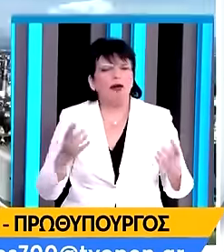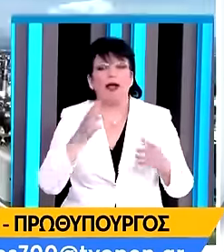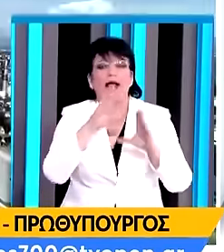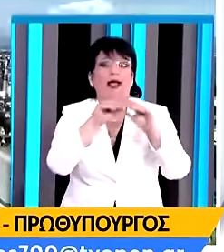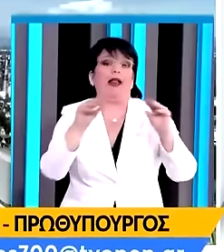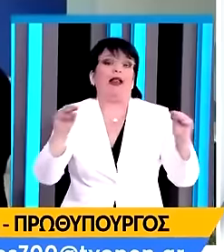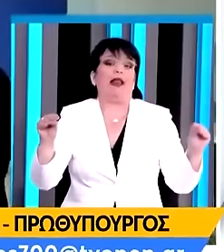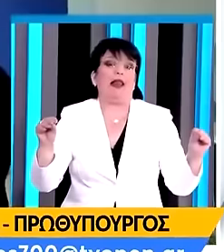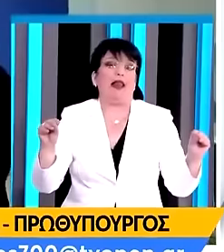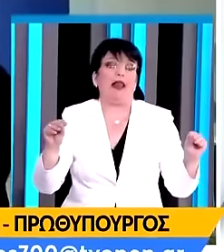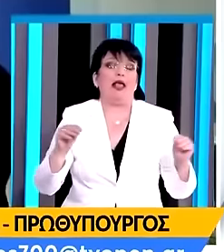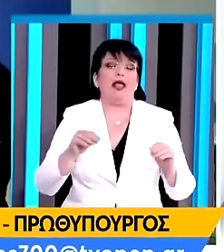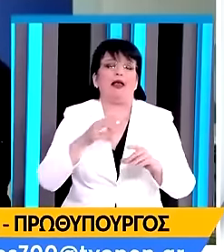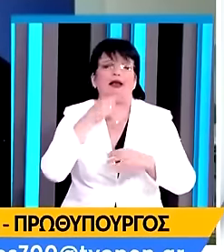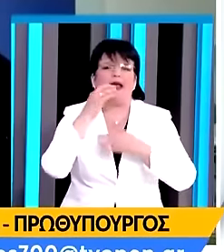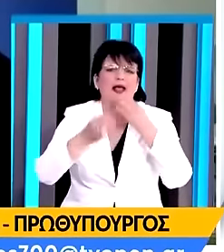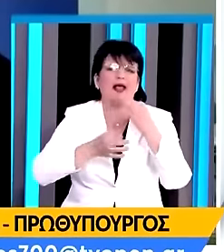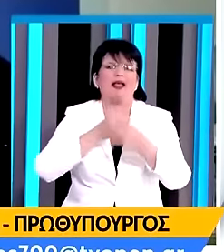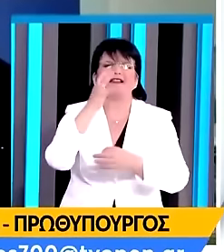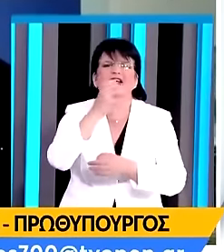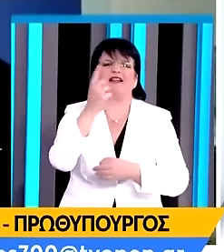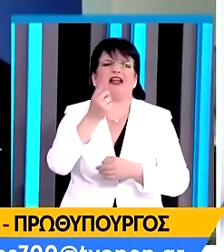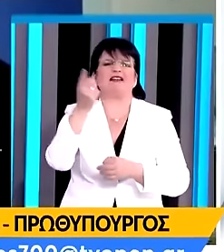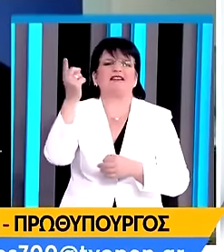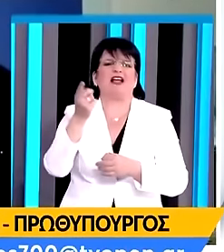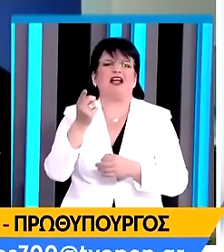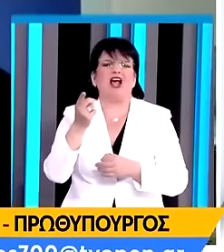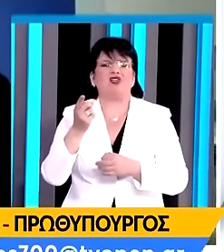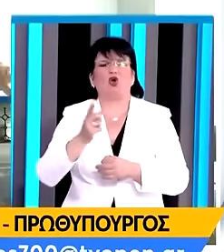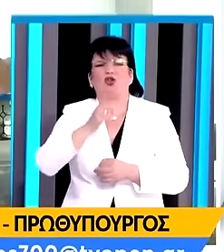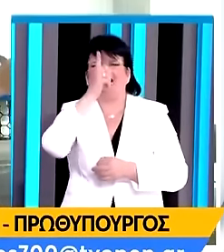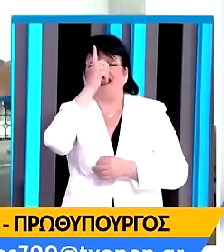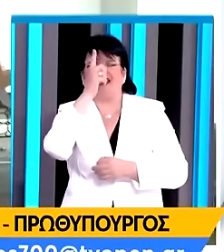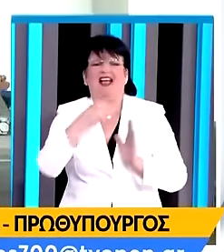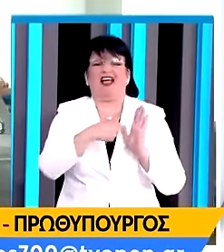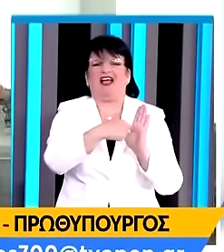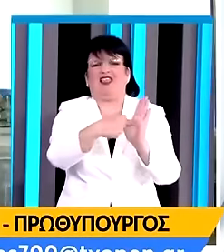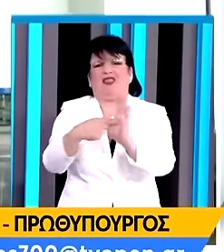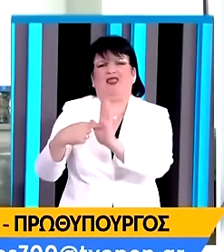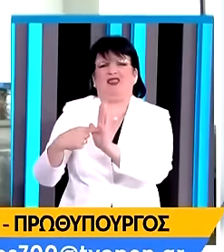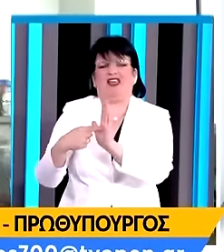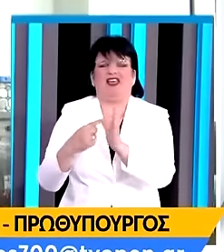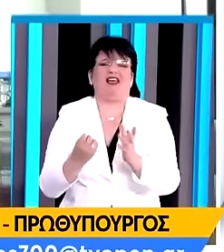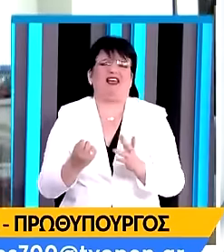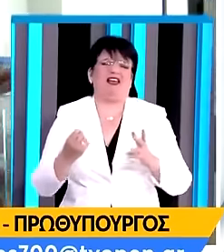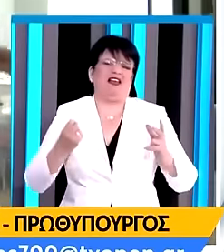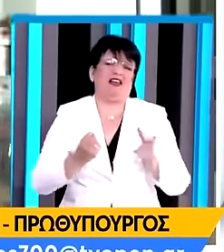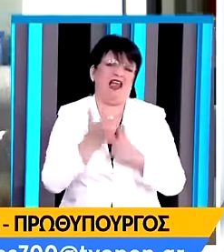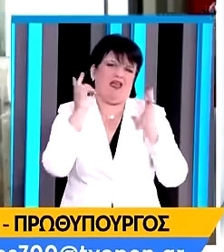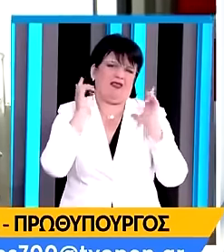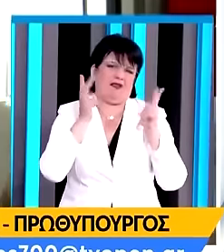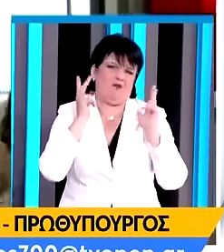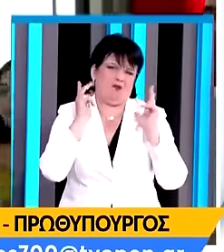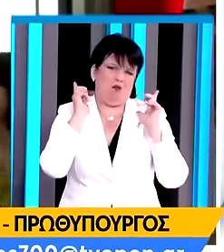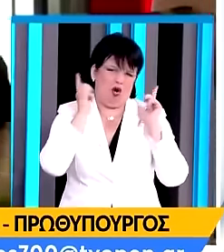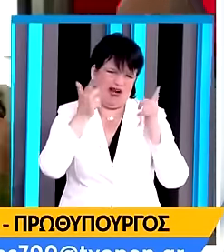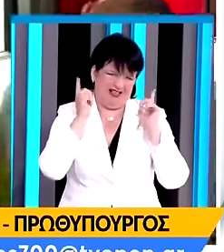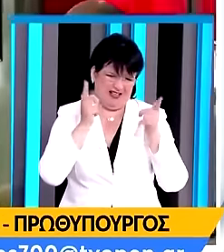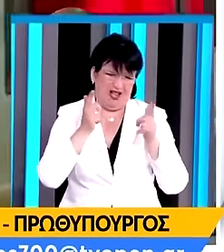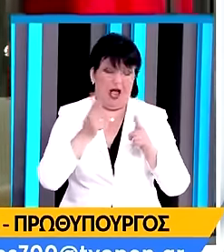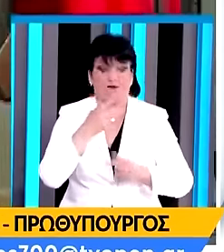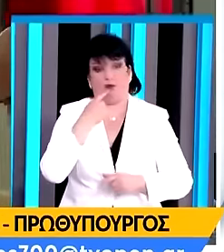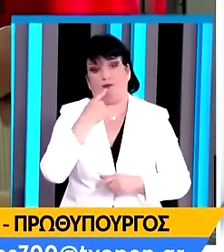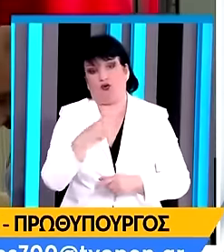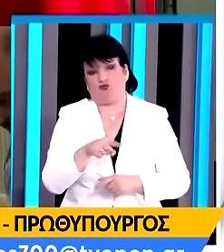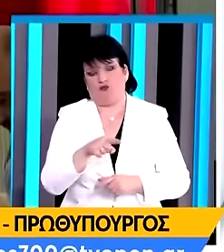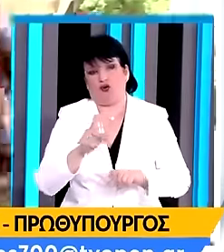Μιλάνε διαρκώς πράγματι για το 41% ως δείγμα ελαζονίας εκ μέρους της κυβέρνησής σας. Αυτό είναι μια προσβολή, καταρχάς,